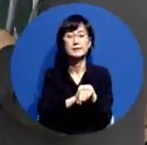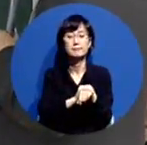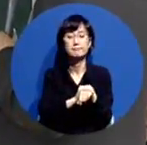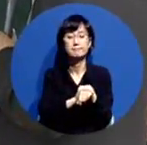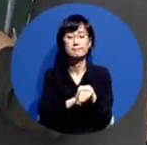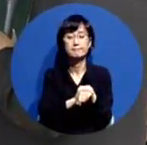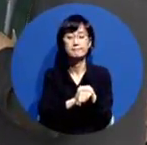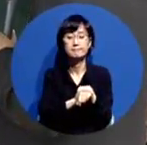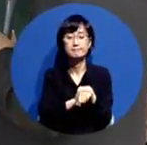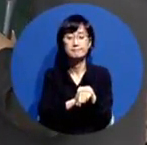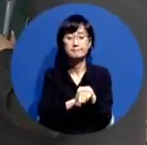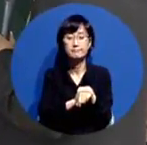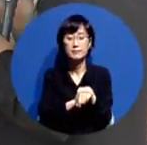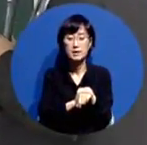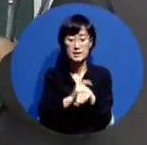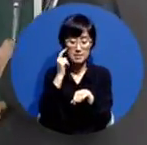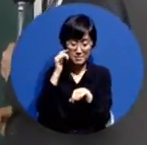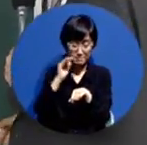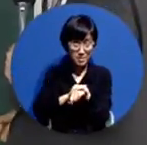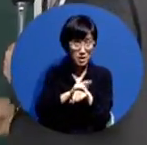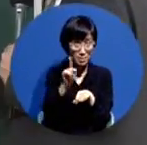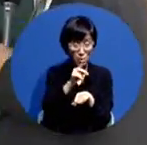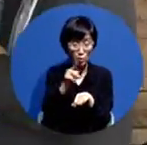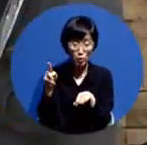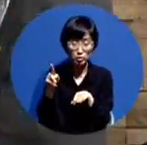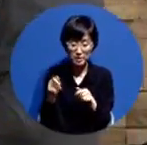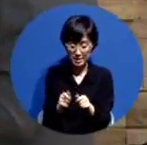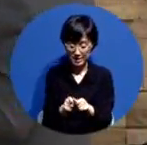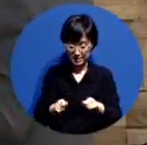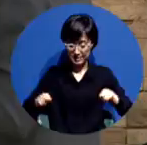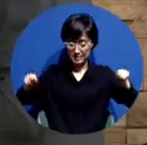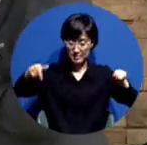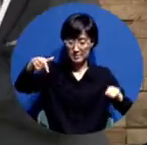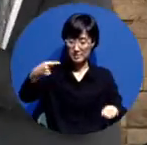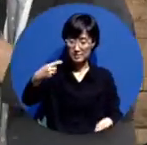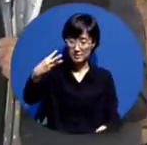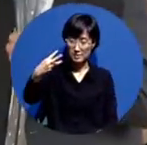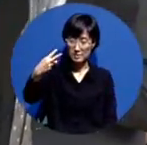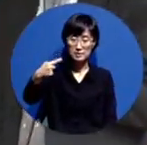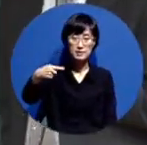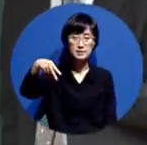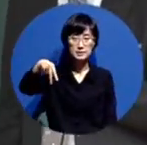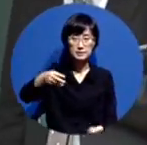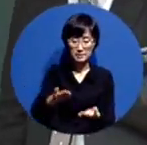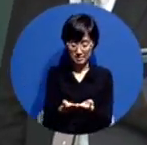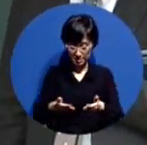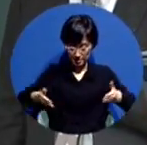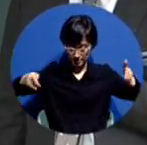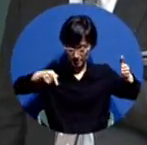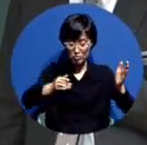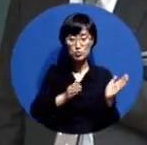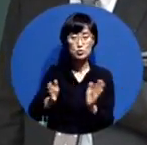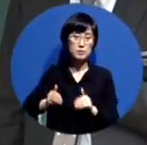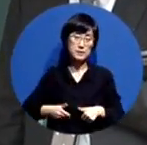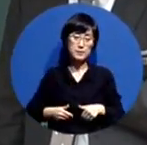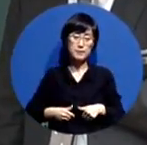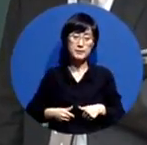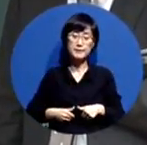한마디말로그릇준비지요 简单来讲就是准备器皿 뭘준비해야되느냐 该准备什么呢